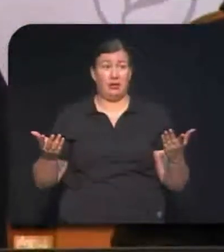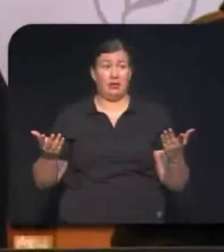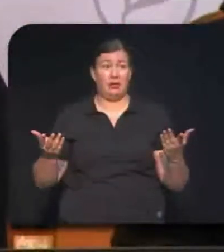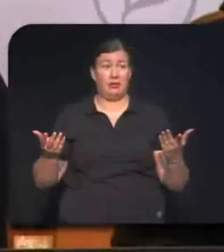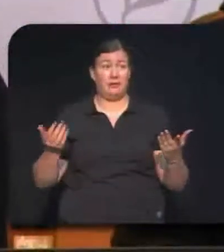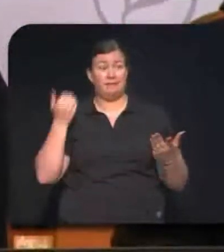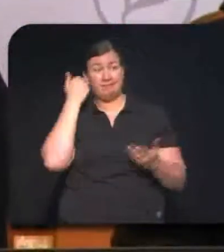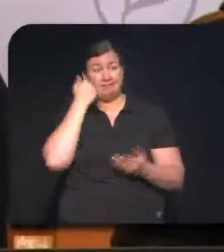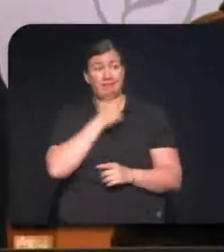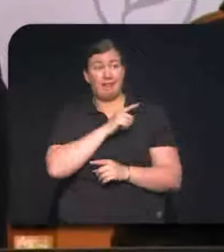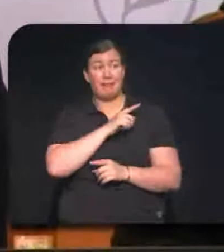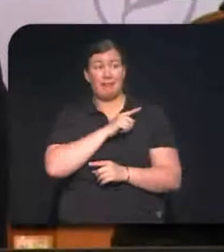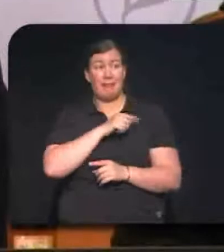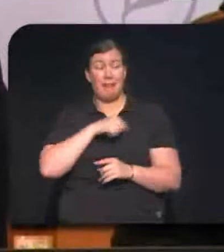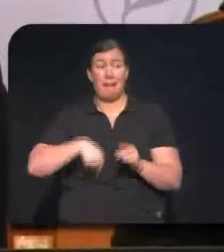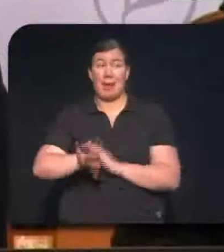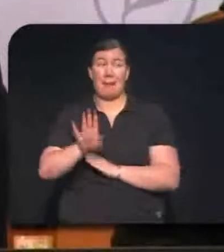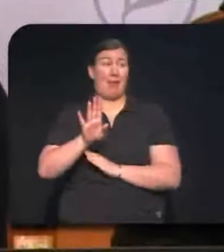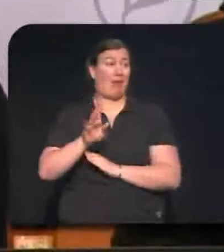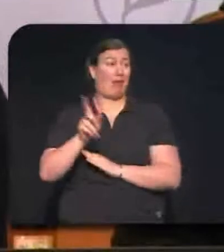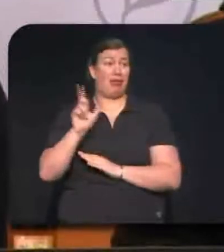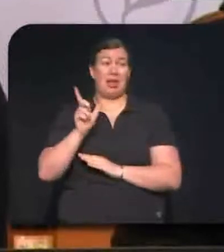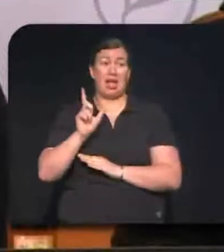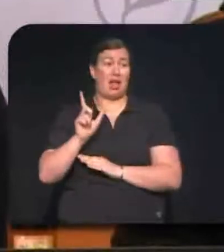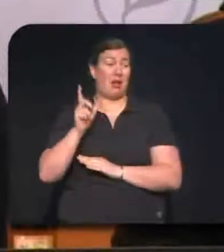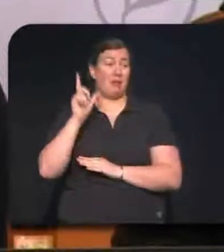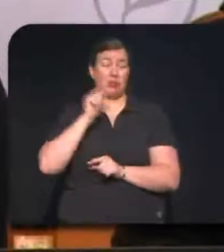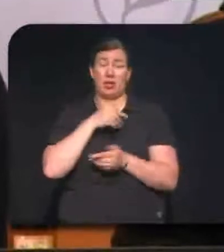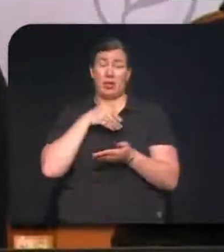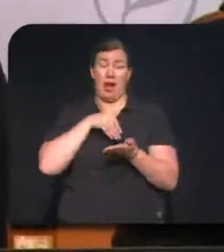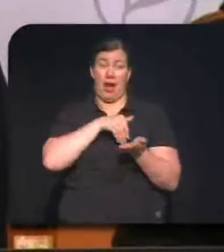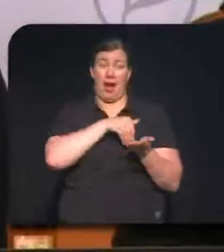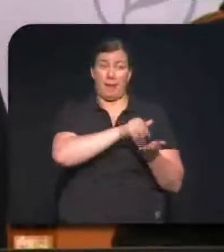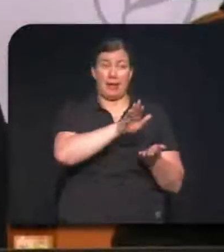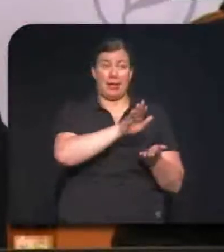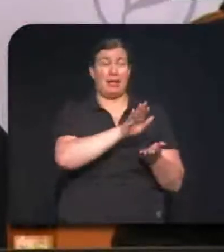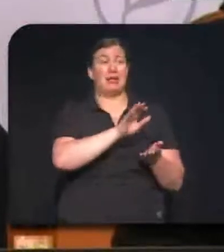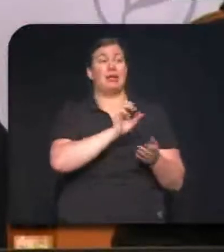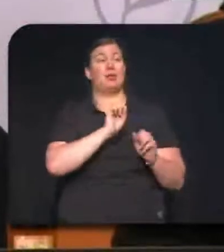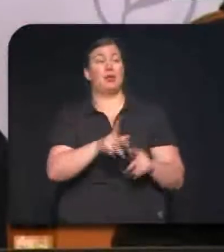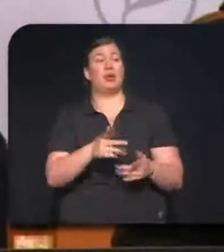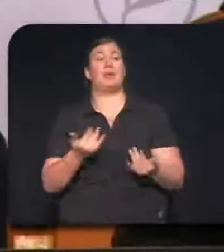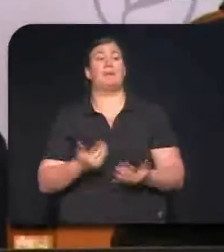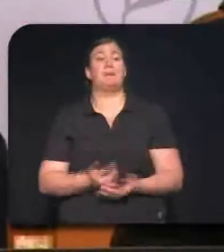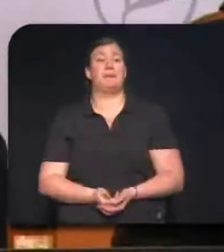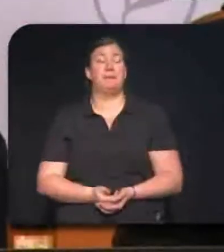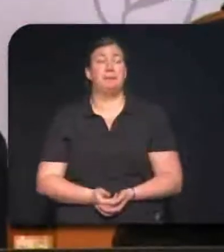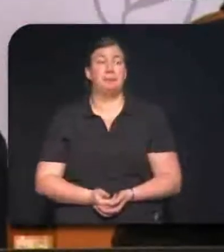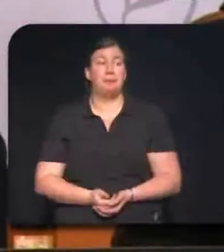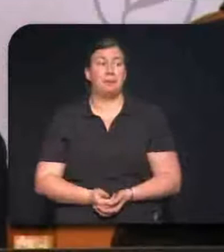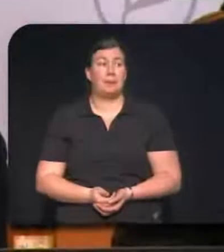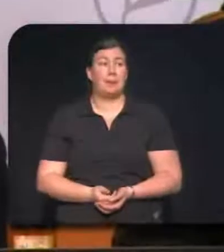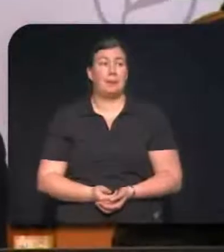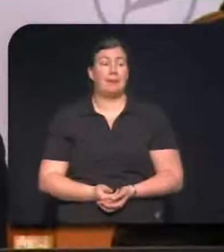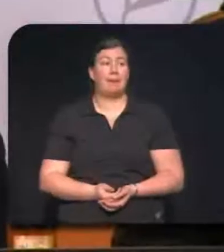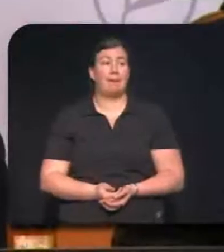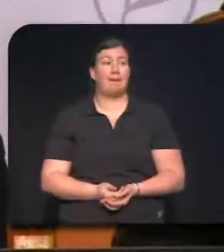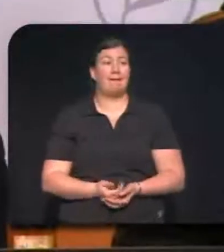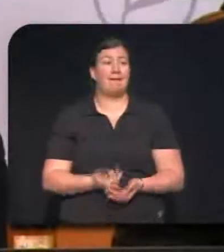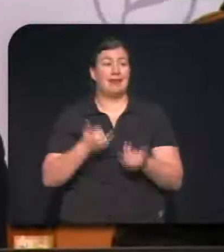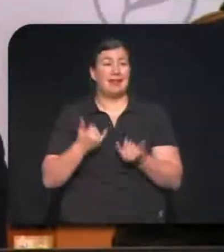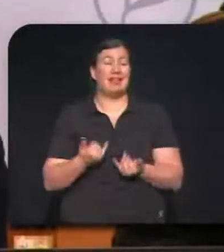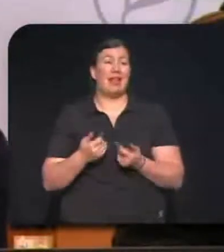das ist mir eigentlich lila und damit abgelehnt danke schön so du darfst